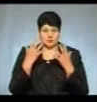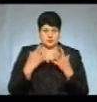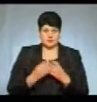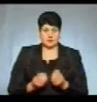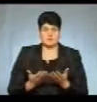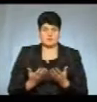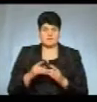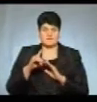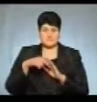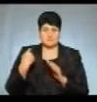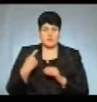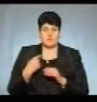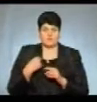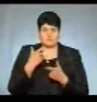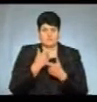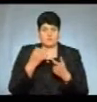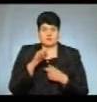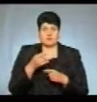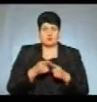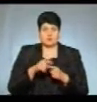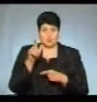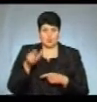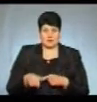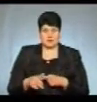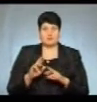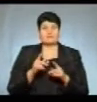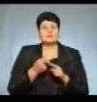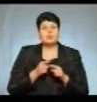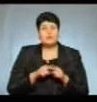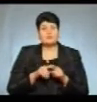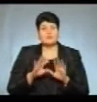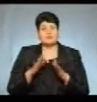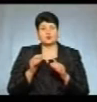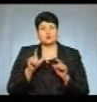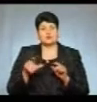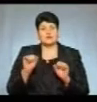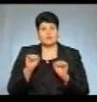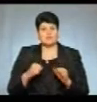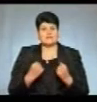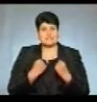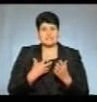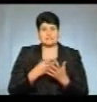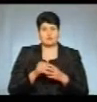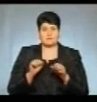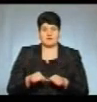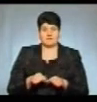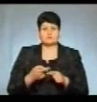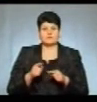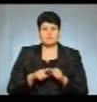день вимагала якусь інформацію про цю людину. Скажіть, як в такому випадку людина може захистити свої права? В такому